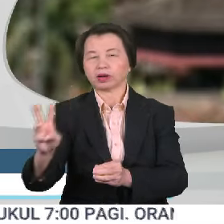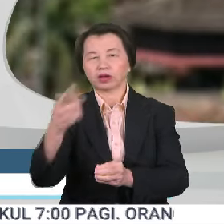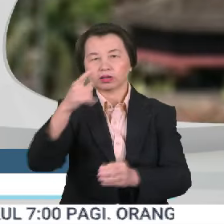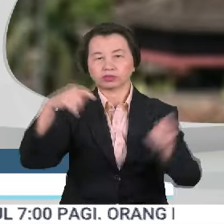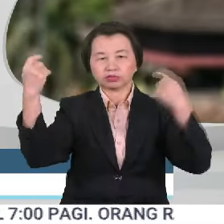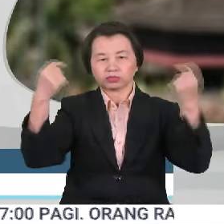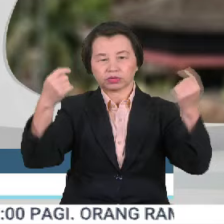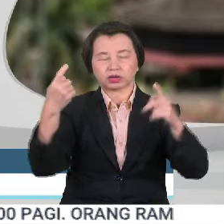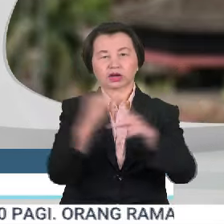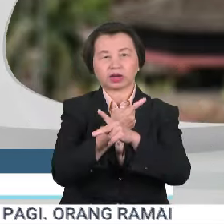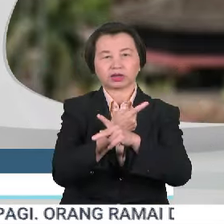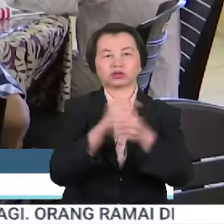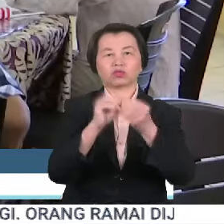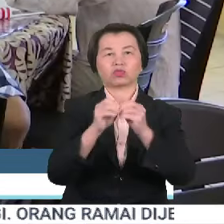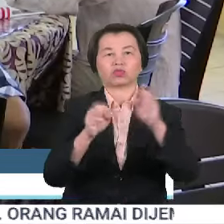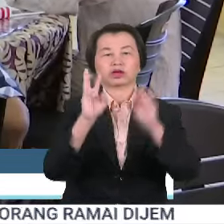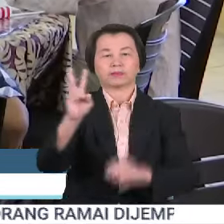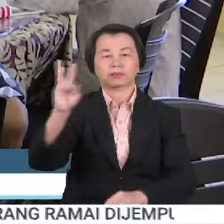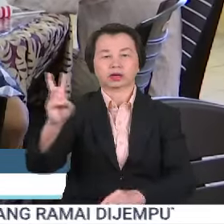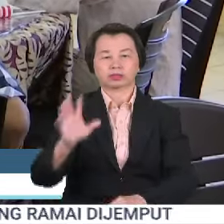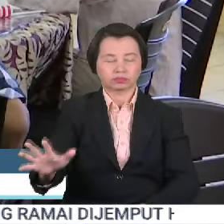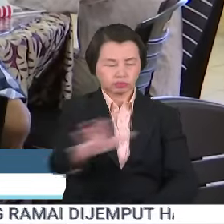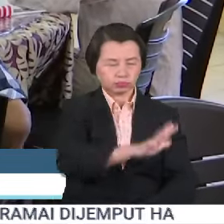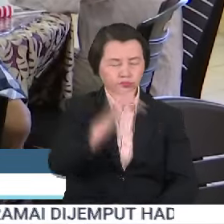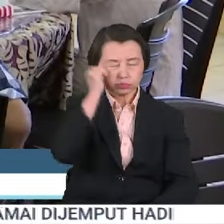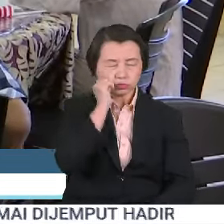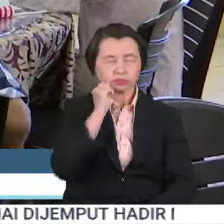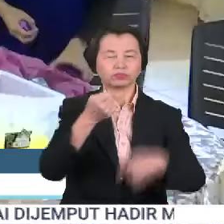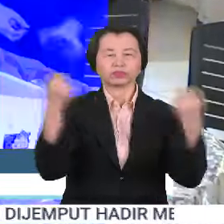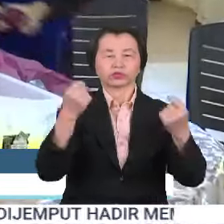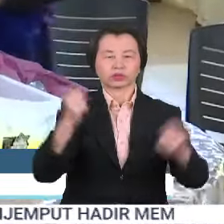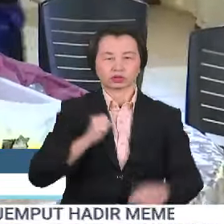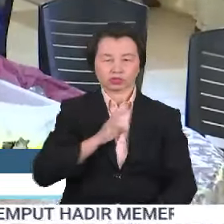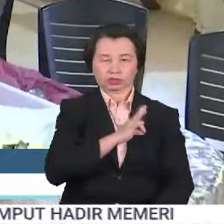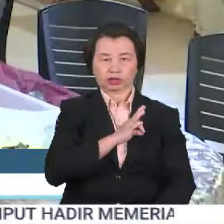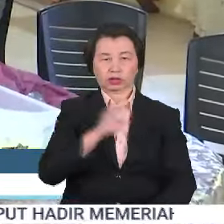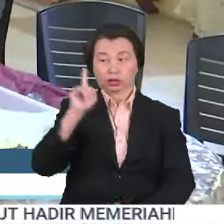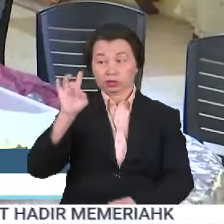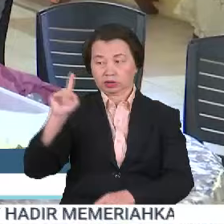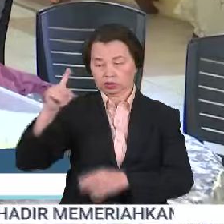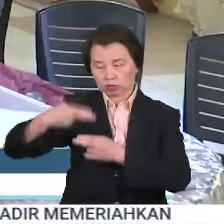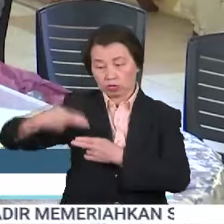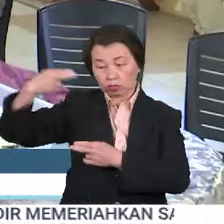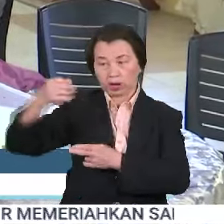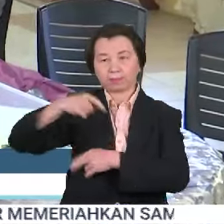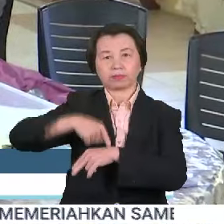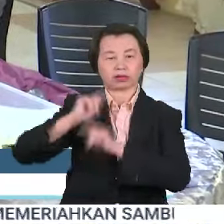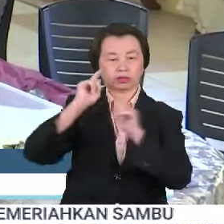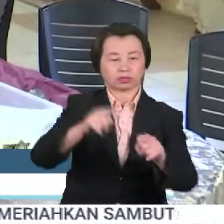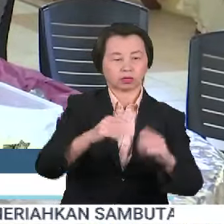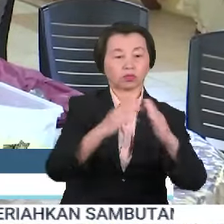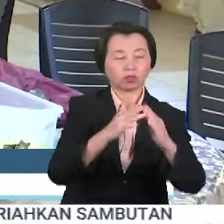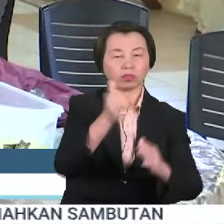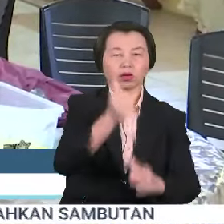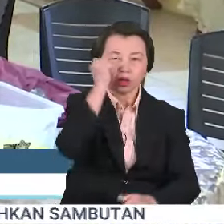kemerdekaan kali ke-66 ke semua mereka diraih ikan kaki tangan sebuah hotel yang meluangkan masa di Rumah